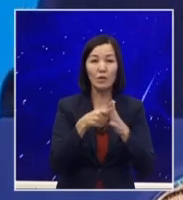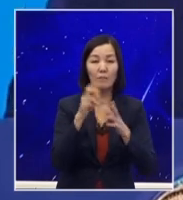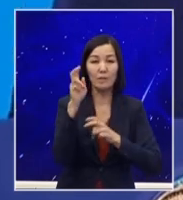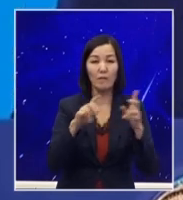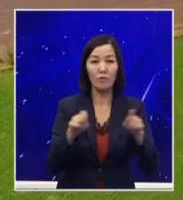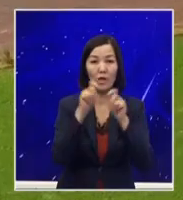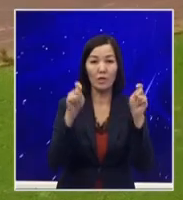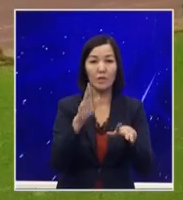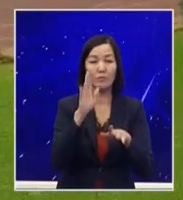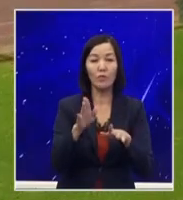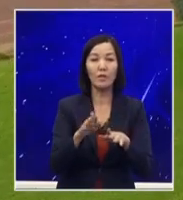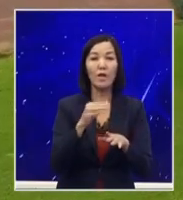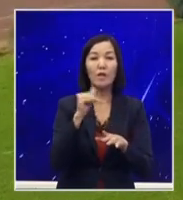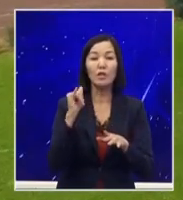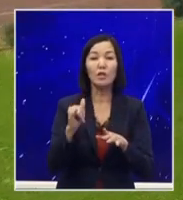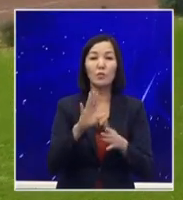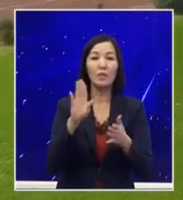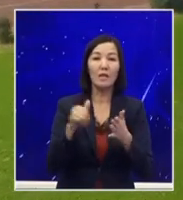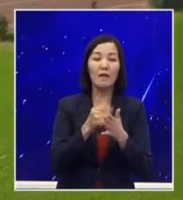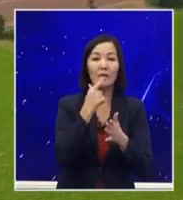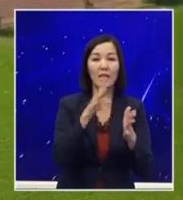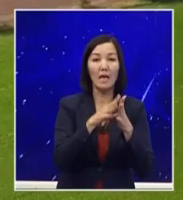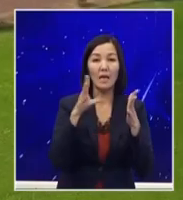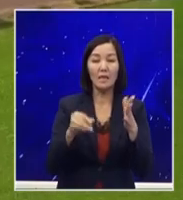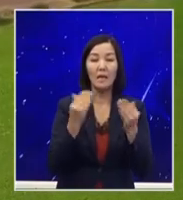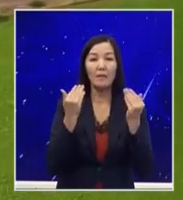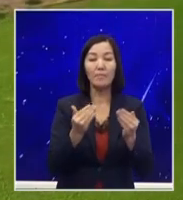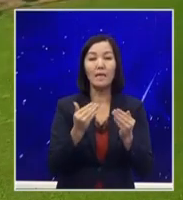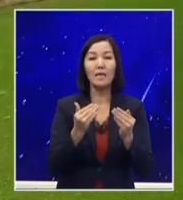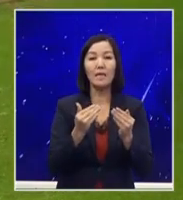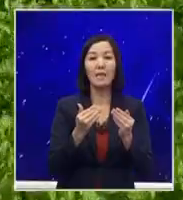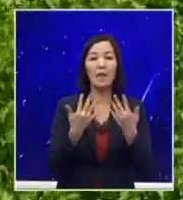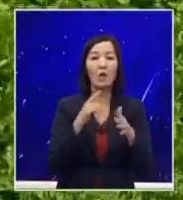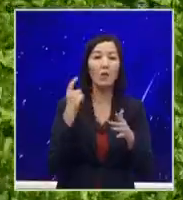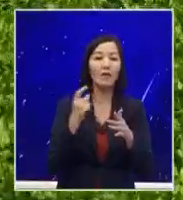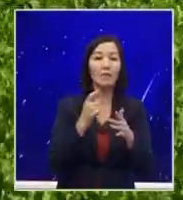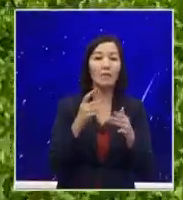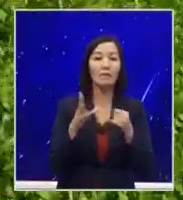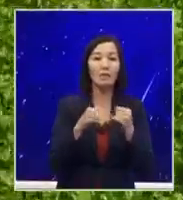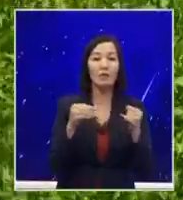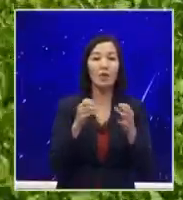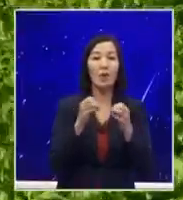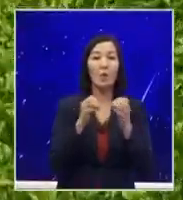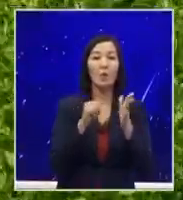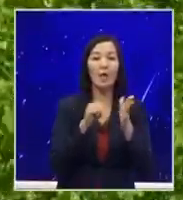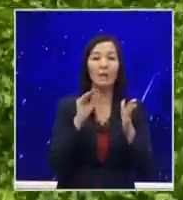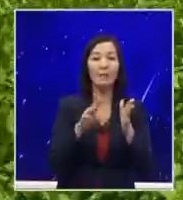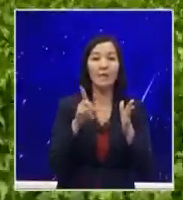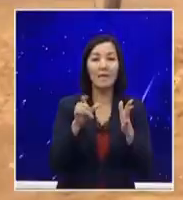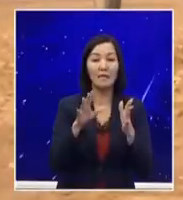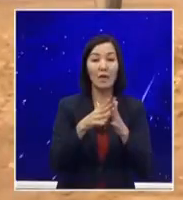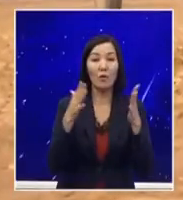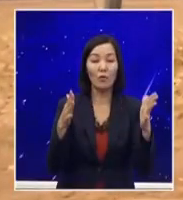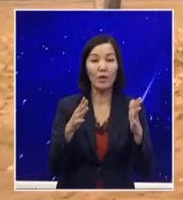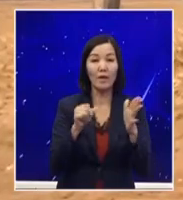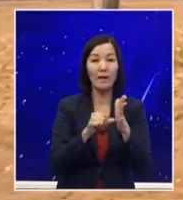пайдалануға беріледі. Жетісудың төл дақылы тәтті түбір. Биыл өңір диқандары қызылша алқабының көлемін 16 мың гектарға жеткізді.